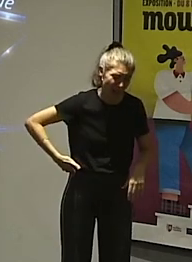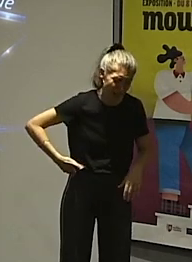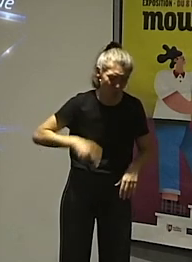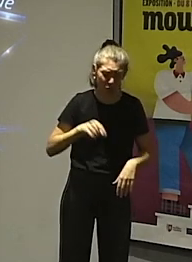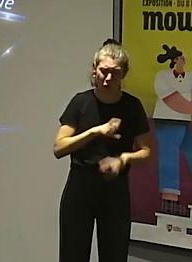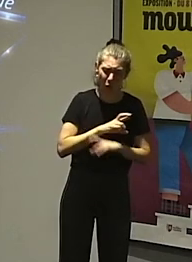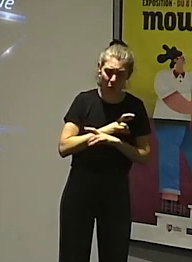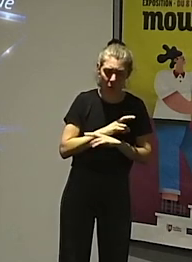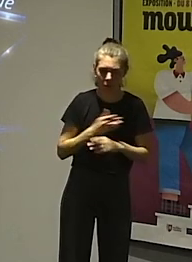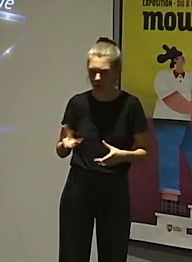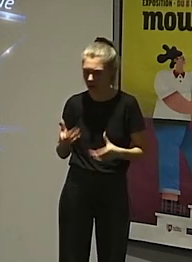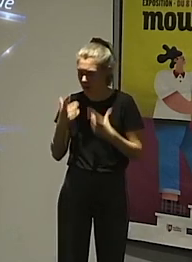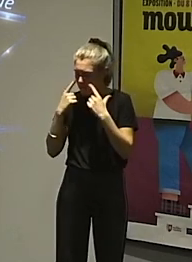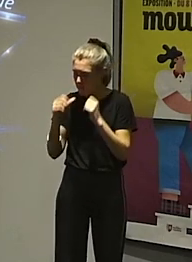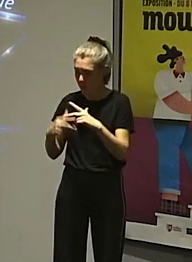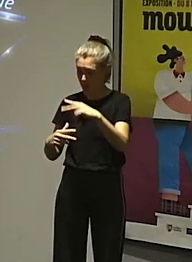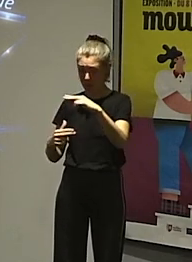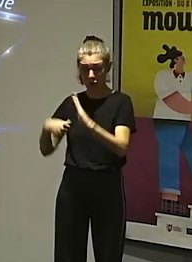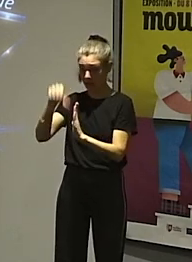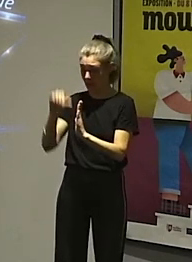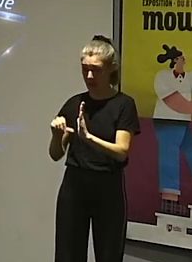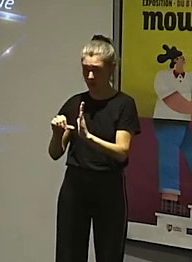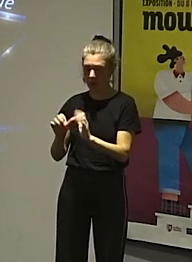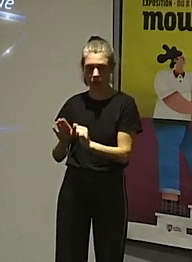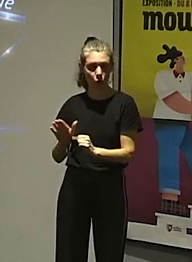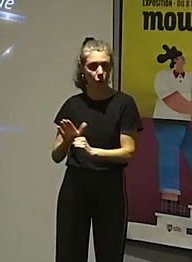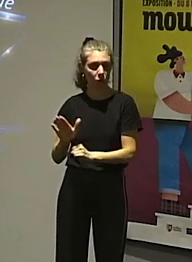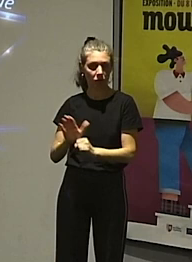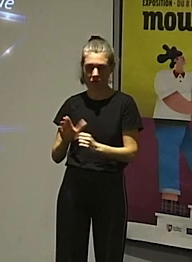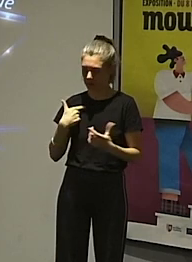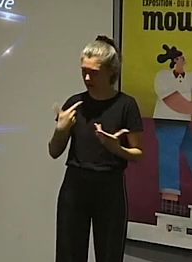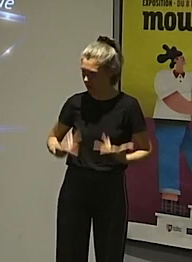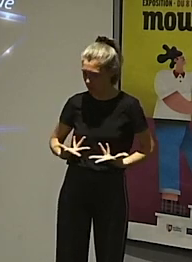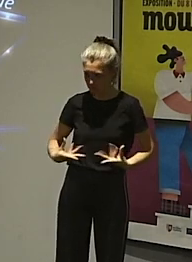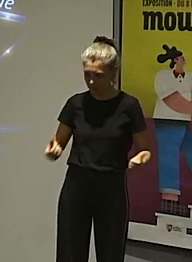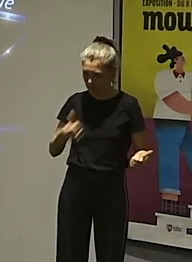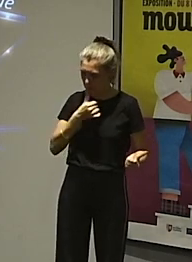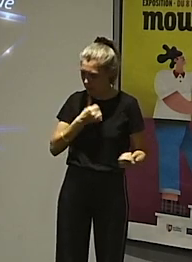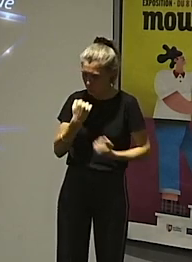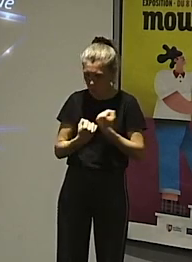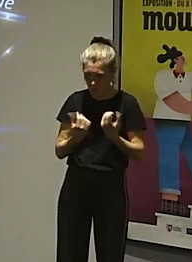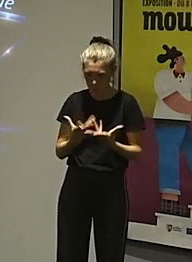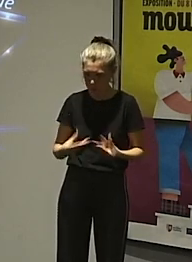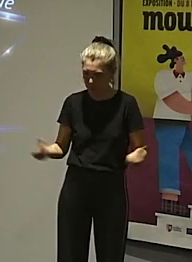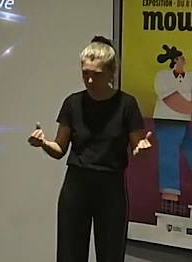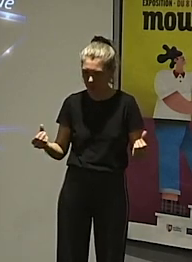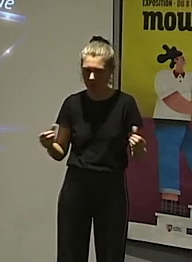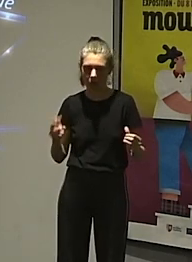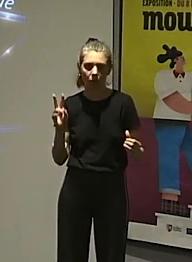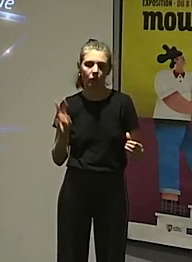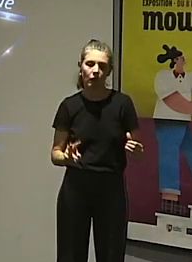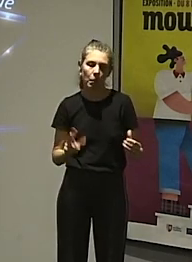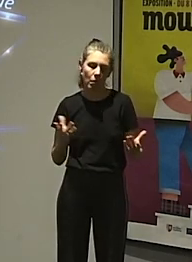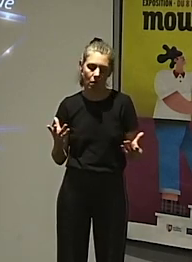un mois d'activité régulière, ces petites douleurs sont parties au fur et à mesure. Et du coup, aussi pour moi, le sport